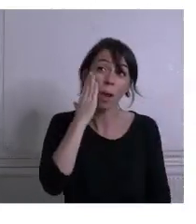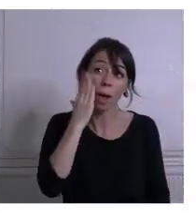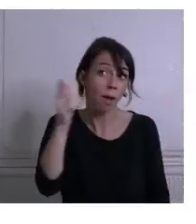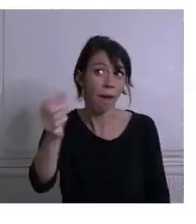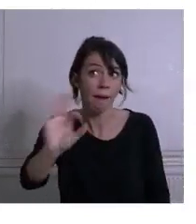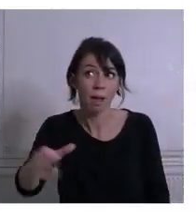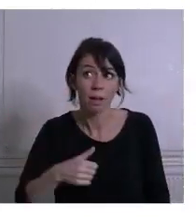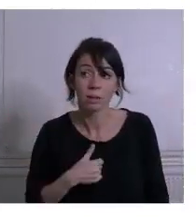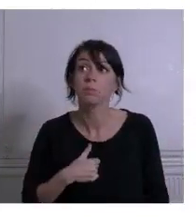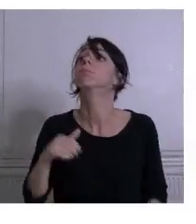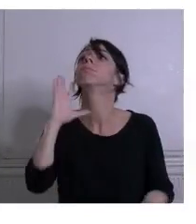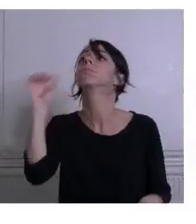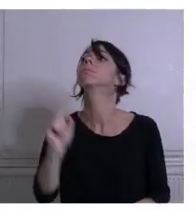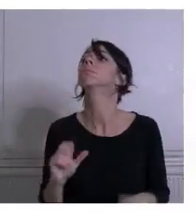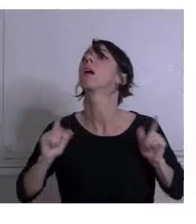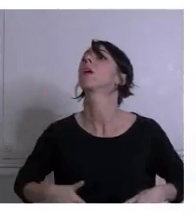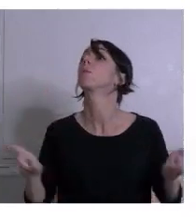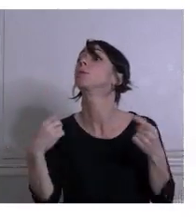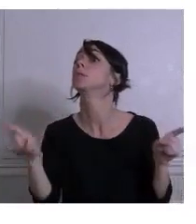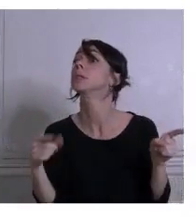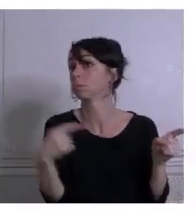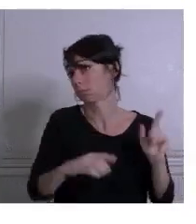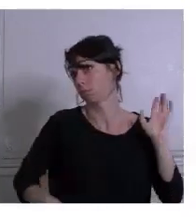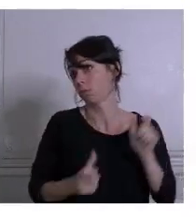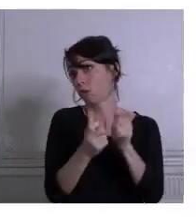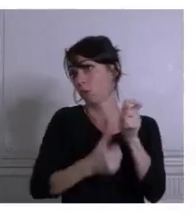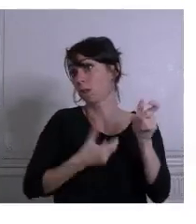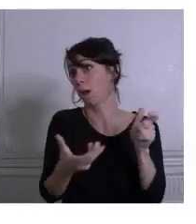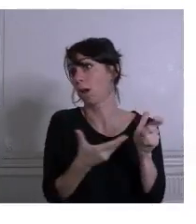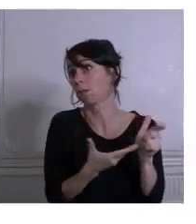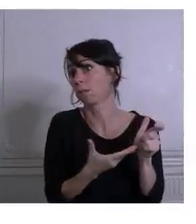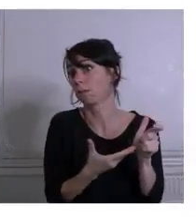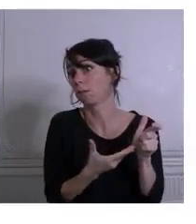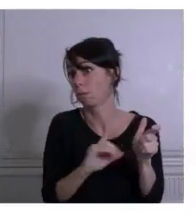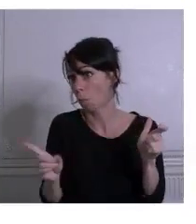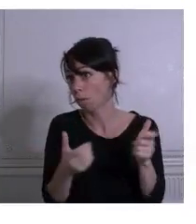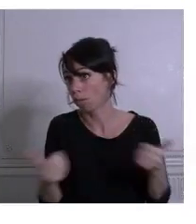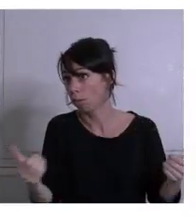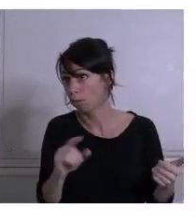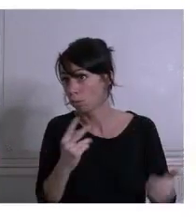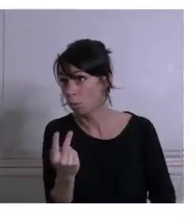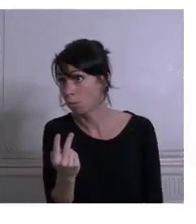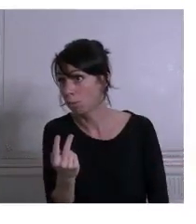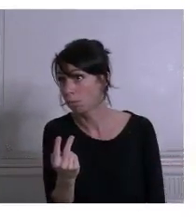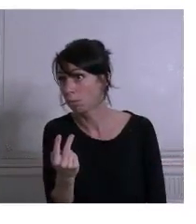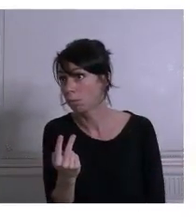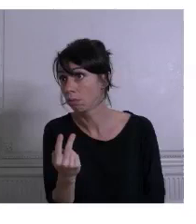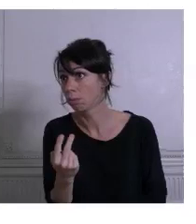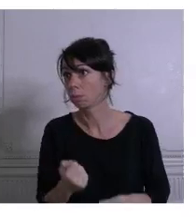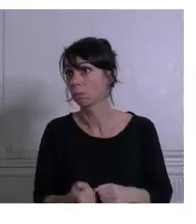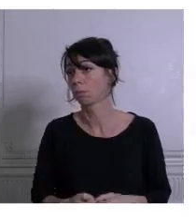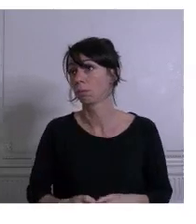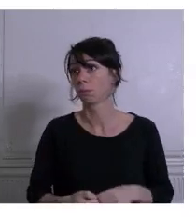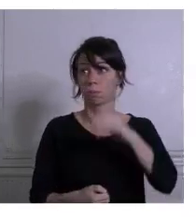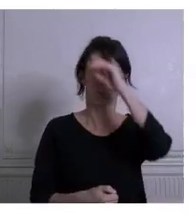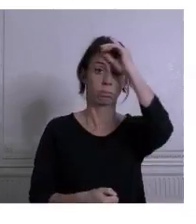adopter des motions, il y a beaucoup de motions qui circulent. Bon, je me suis exprimé publiquement, moi j'ai l'habitude de dire on va voter une motion tout à l'heure, qu'il vaut mieux, on peut voter des motions